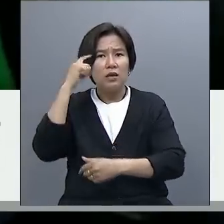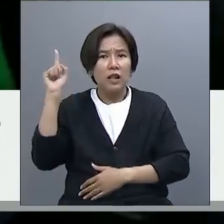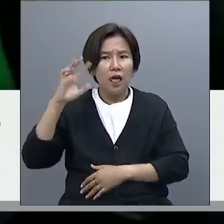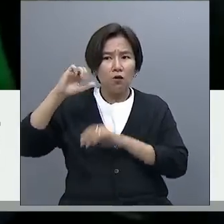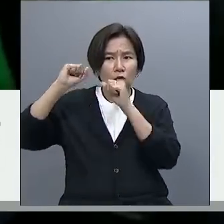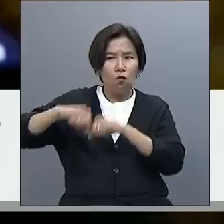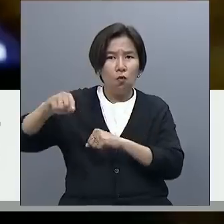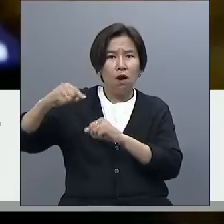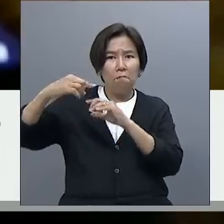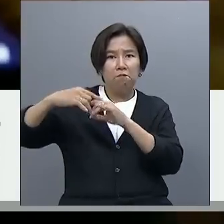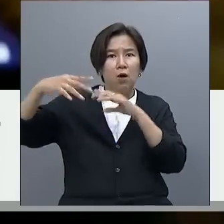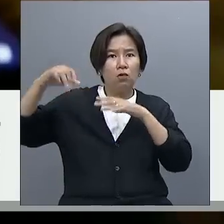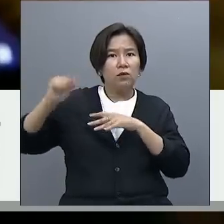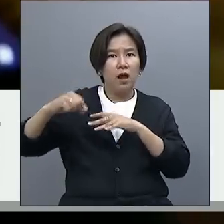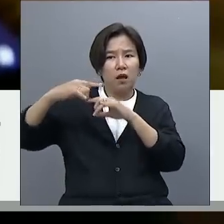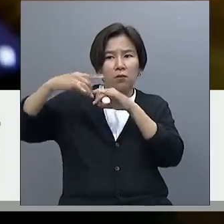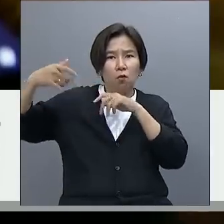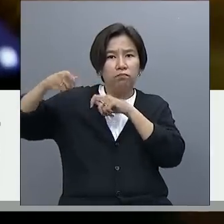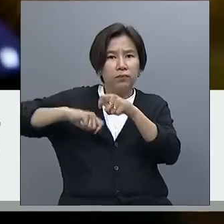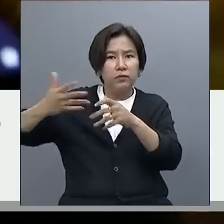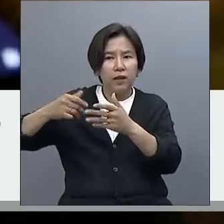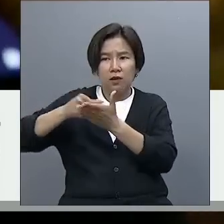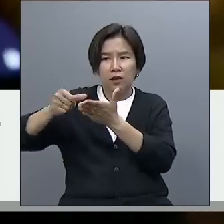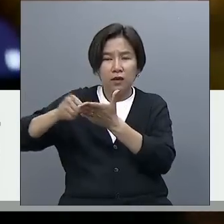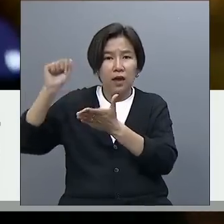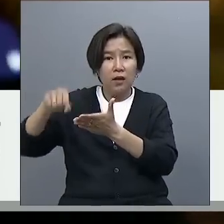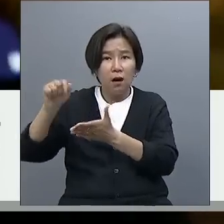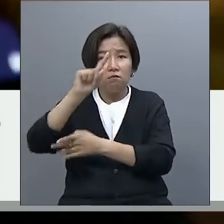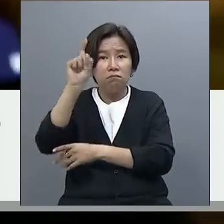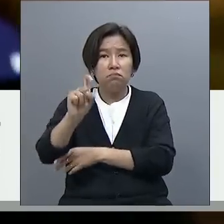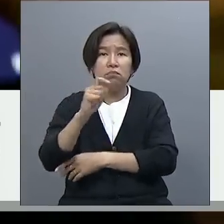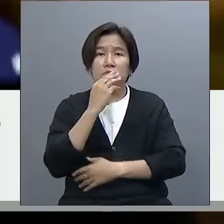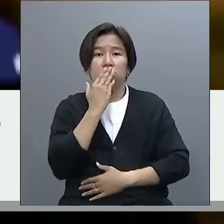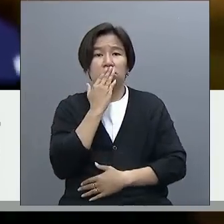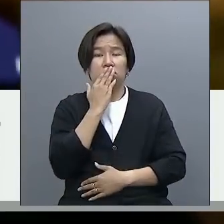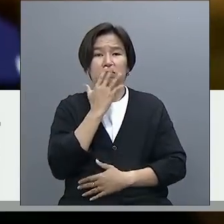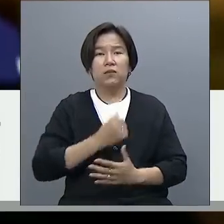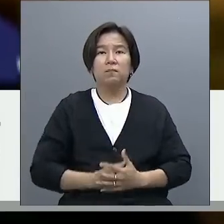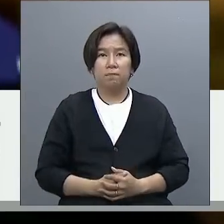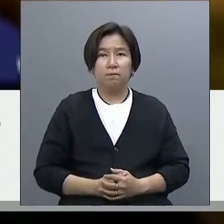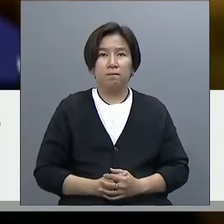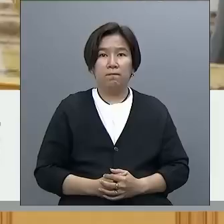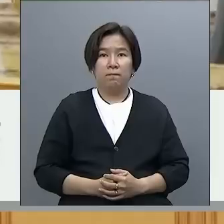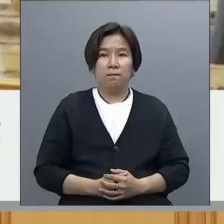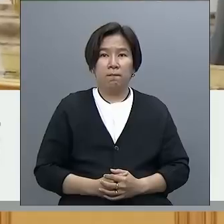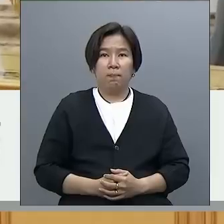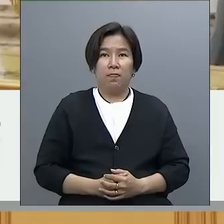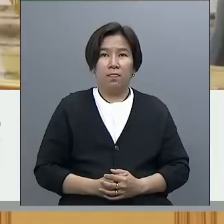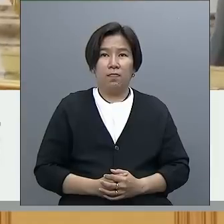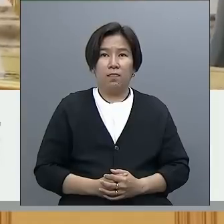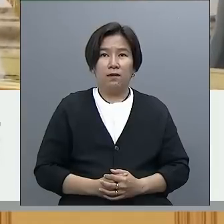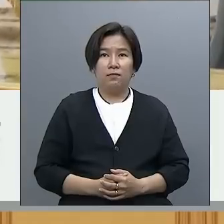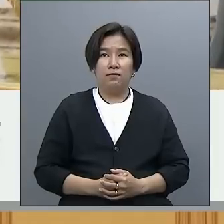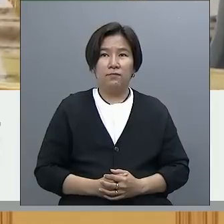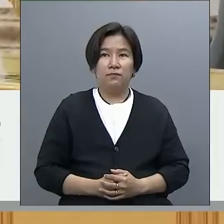ดังกล่าวหรือไม่หรือมีการแก้ไขข้อตกลงหรือไม่ค่ะการให้ความเห็นครั้งนี้เกิดขึ้นหลังจากที่อเล็กซานเดอร์ลูคาเชน